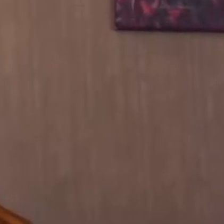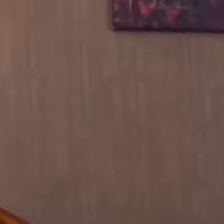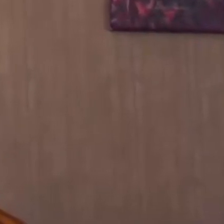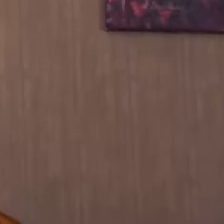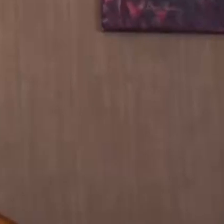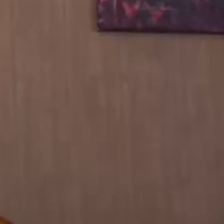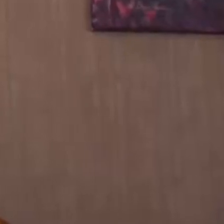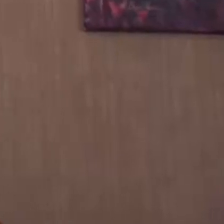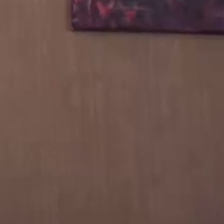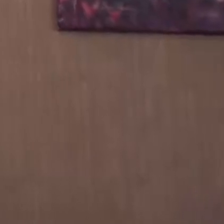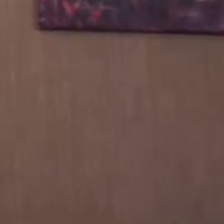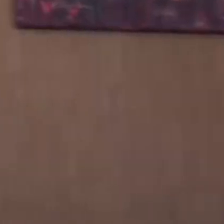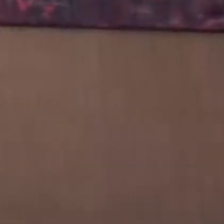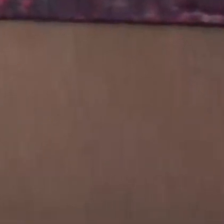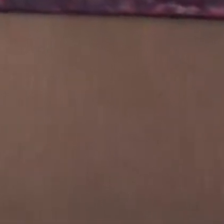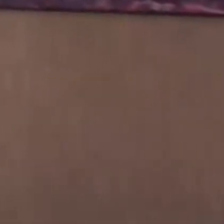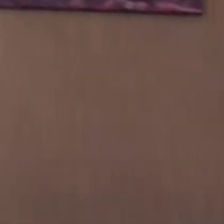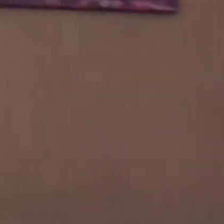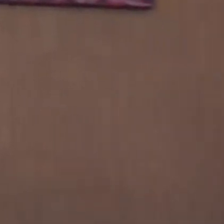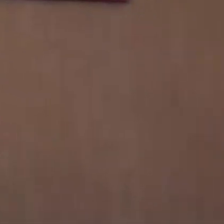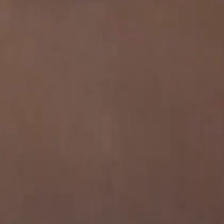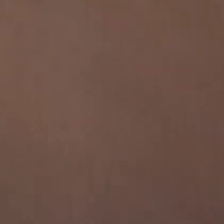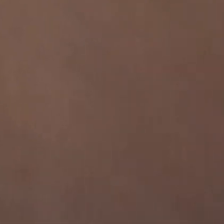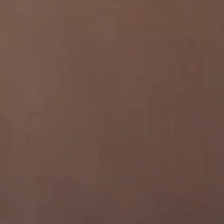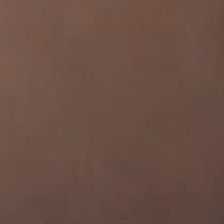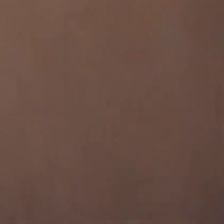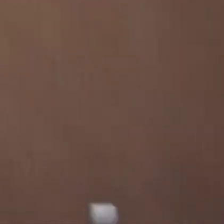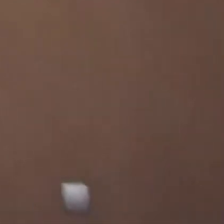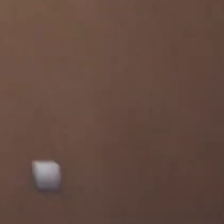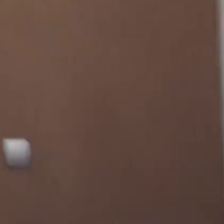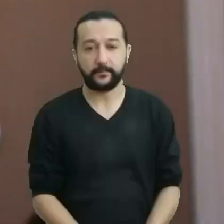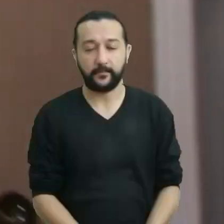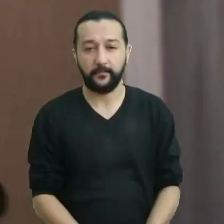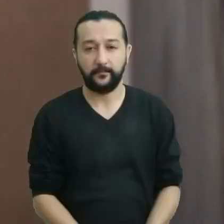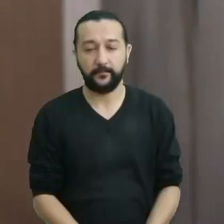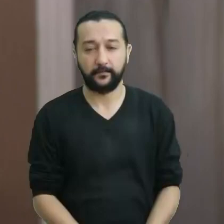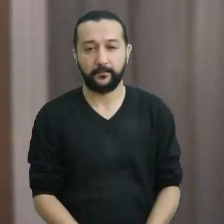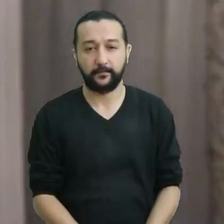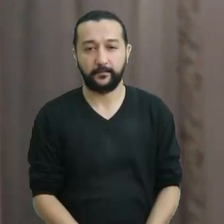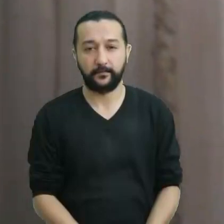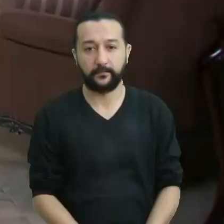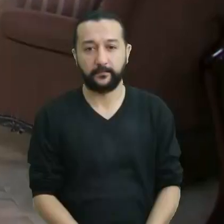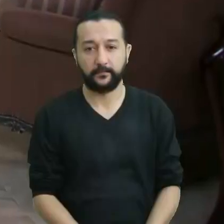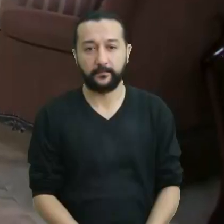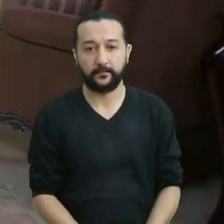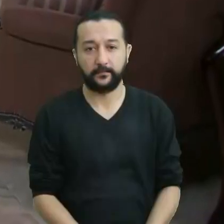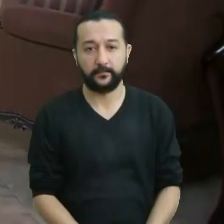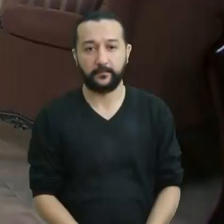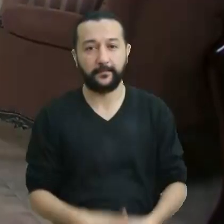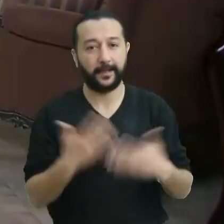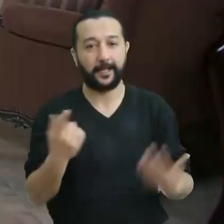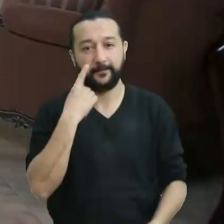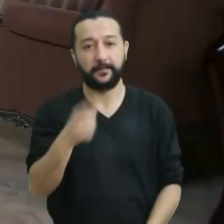Kemal'de damatlığını giymiş. Süzüle süzüle merdivenlerden iniyorlar. Gelinliğin omuz kısmı dantelli eteği kabarık değil.